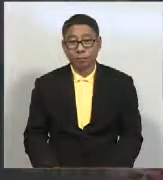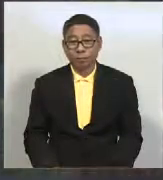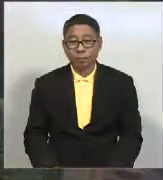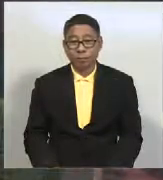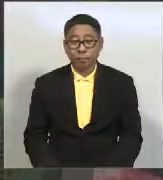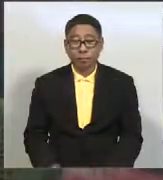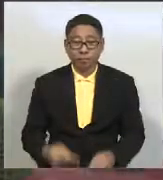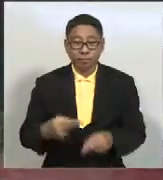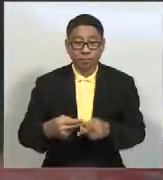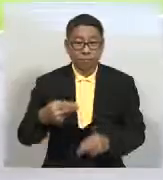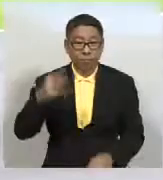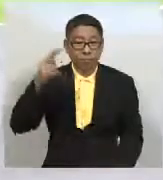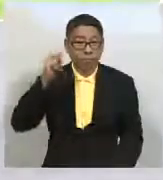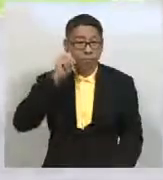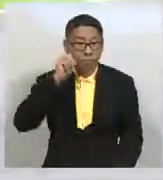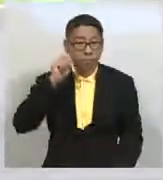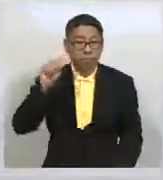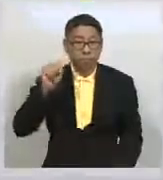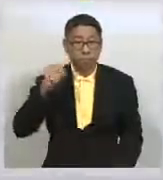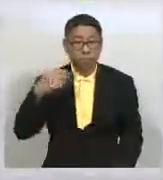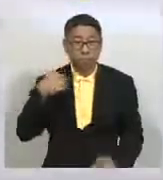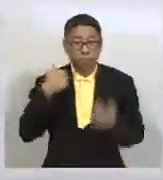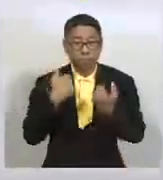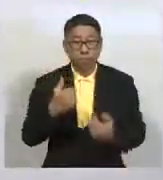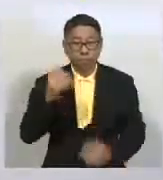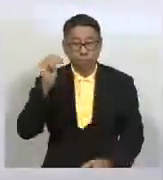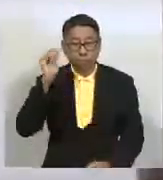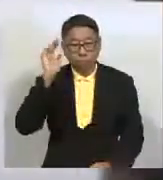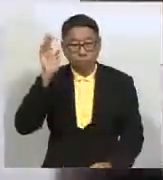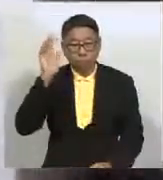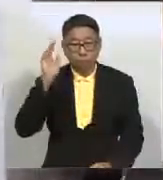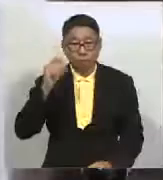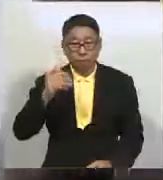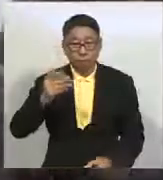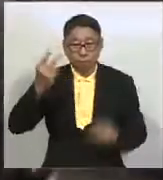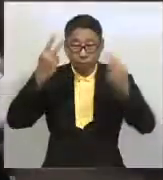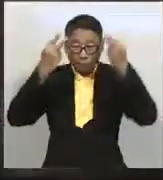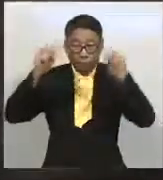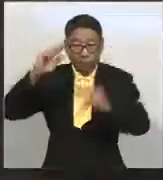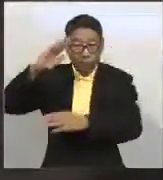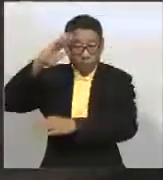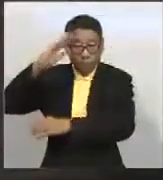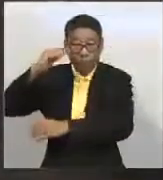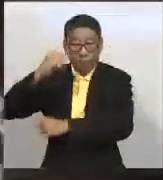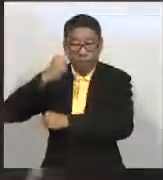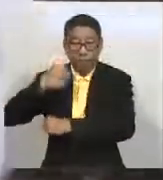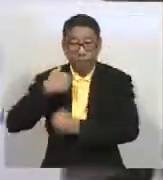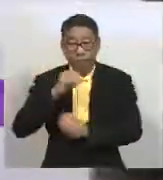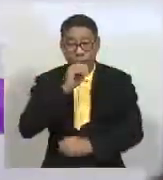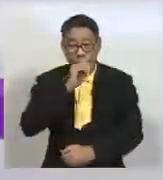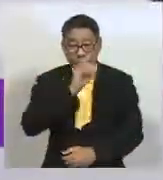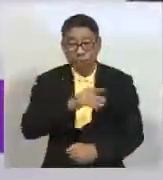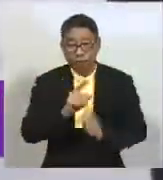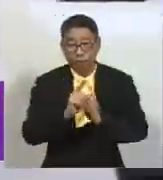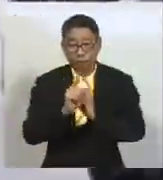างด้านของนางนฤมลพิญโยสินวัฒน์โฆษกประจำสำนักนายกรัฐมนตรีก็เปิดเผยว่าพลเอกประยุทธ์จันทร์โอชานายกรัฐมนตรีสั่ง